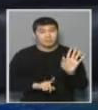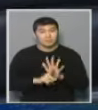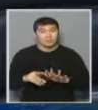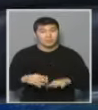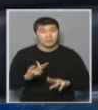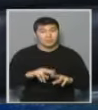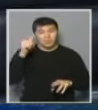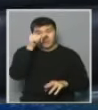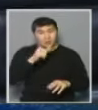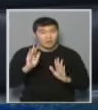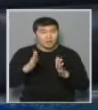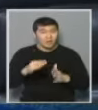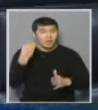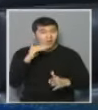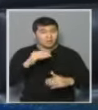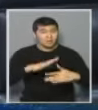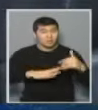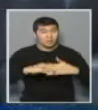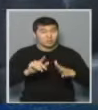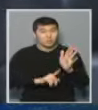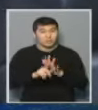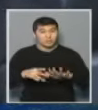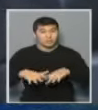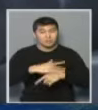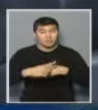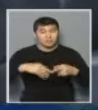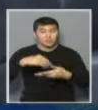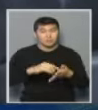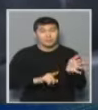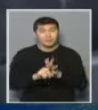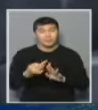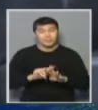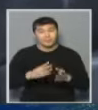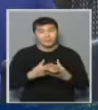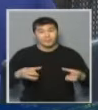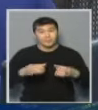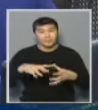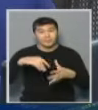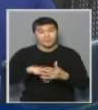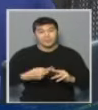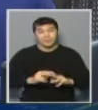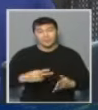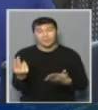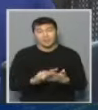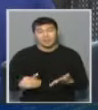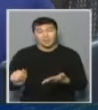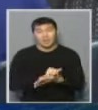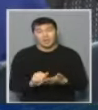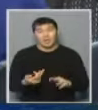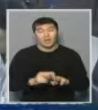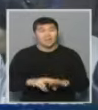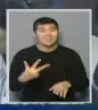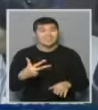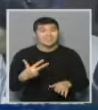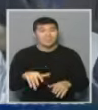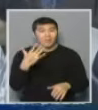В этом году по направлению качественного образования в учебные заведения привлечены 300 специалистов. Кроме того, подписаны меморандумы с более чем